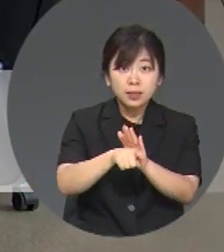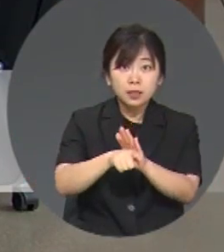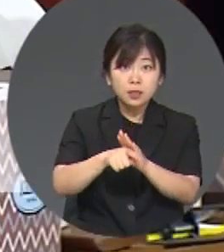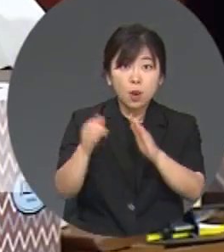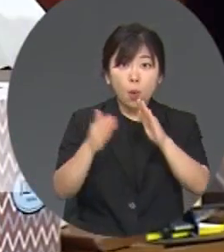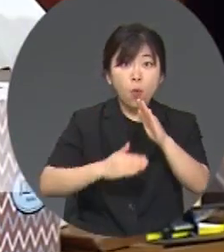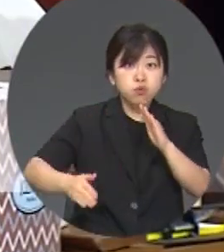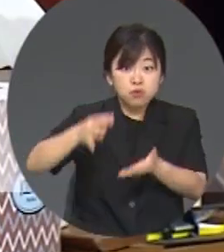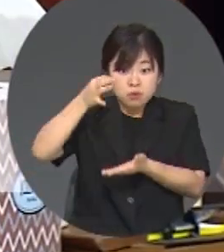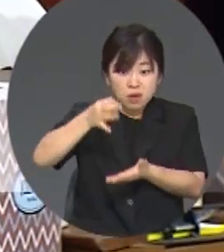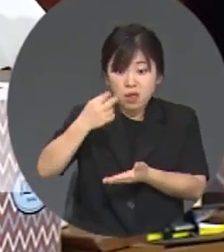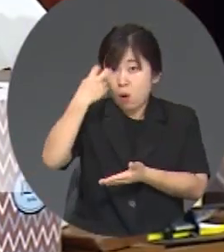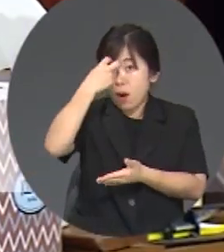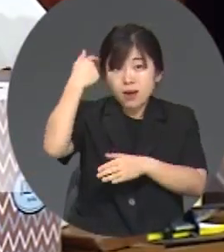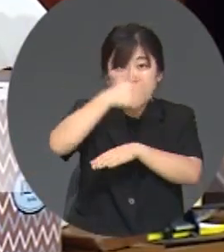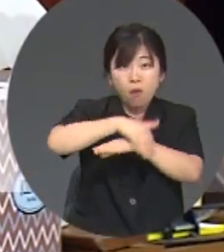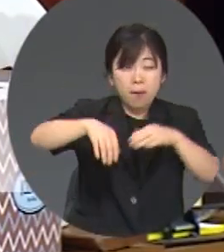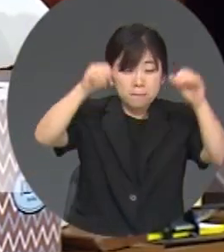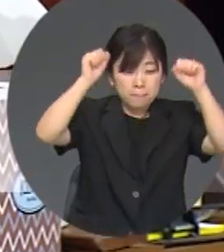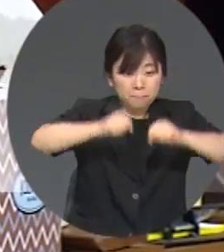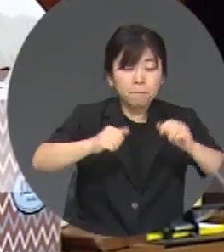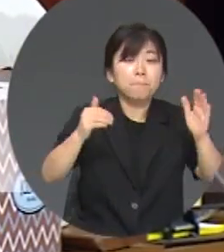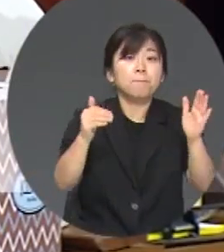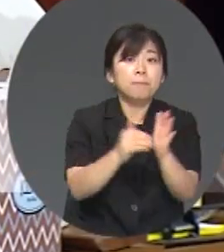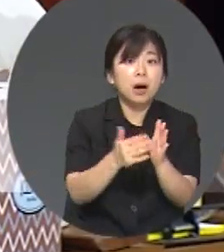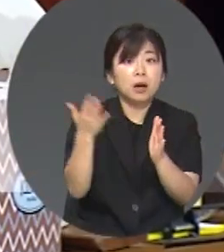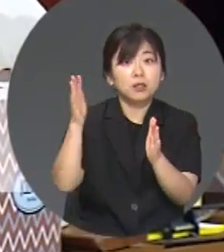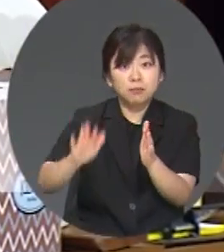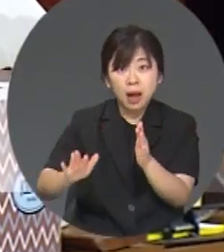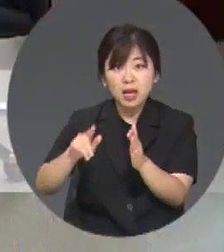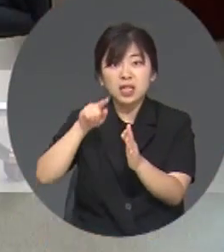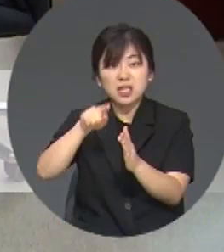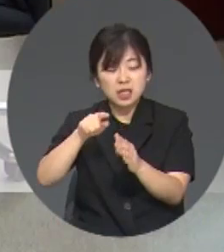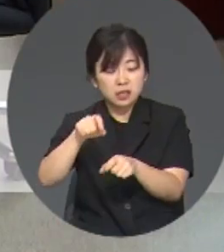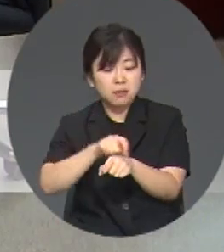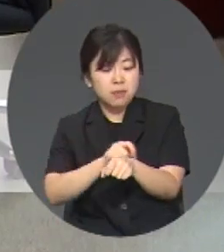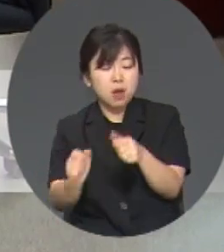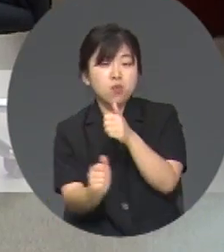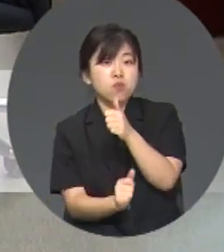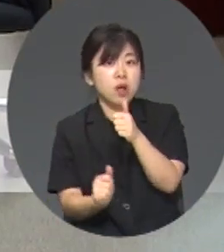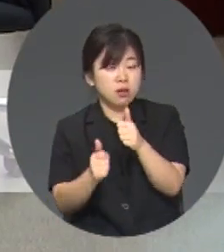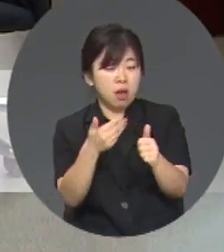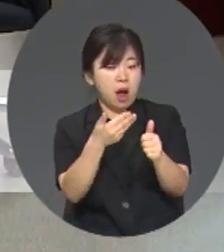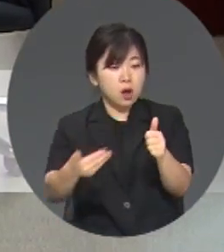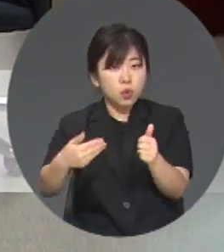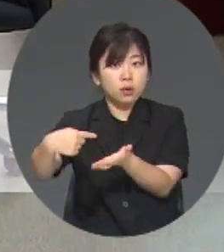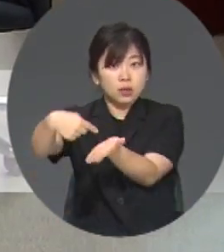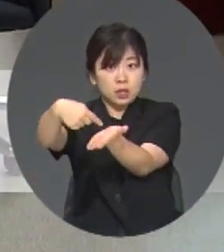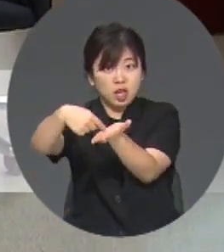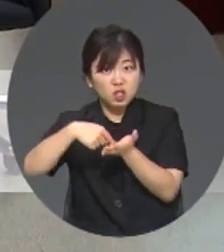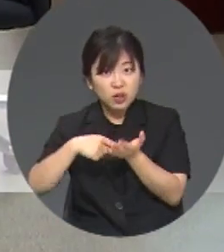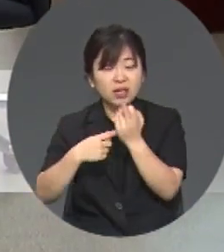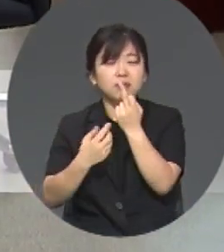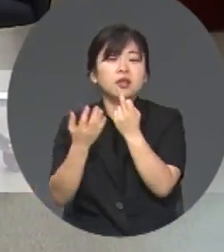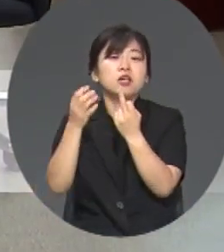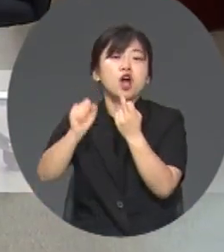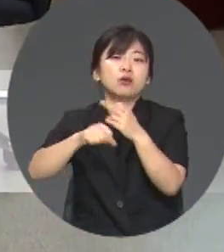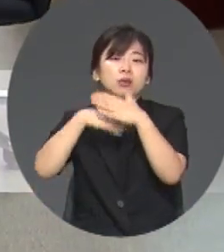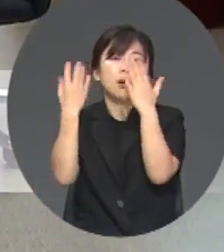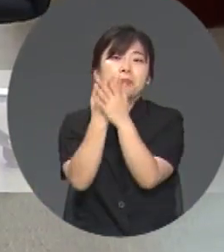계획안을 통과시켰지만 예결 특위가 하동군이 제출한 의료원 설계 용역비 12억 여원을 전액